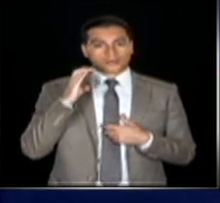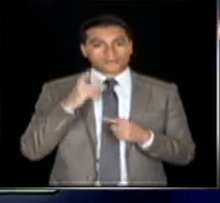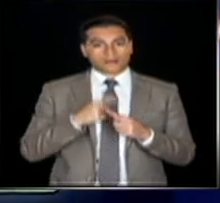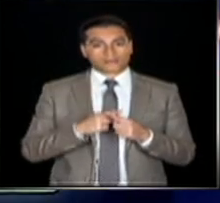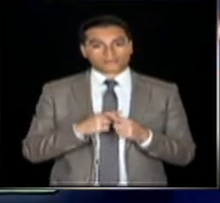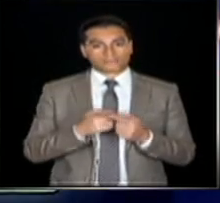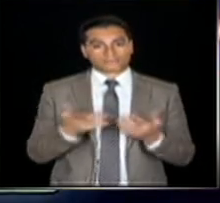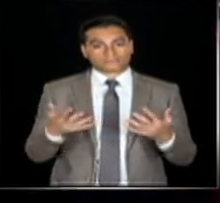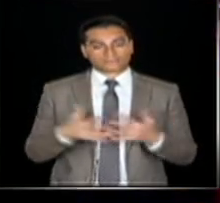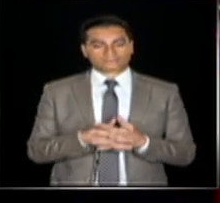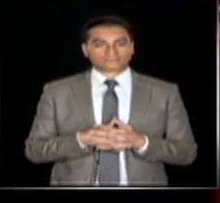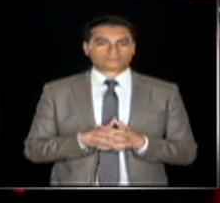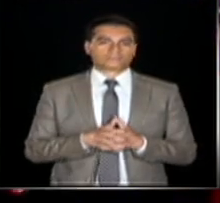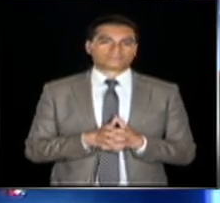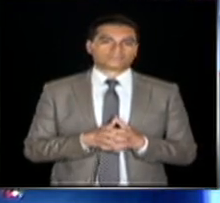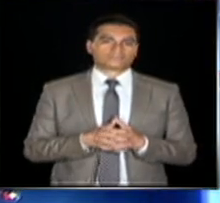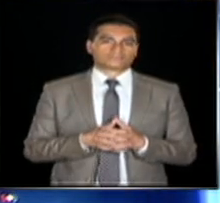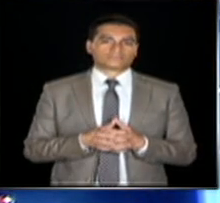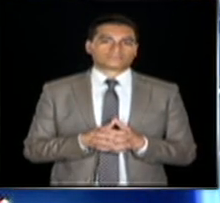اجابه خاطئه.